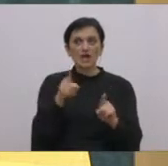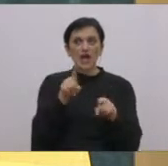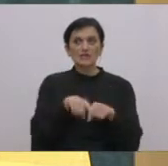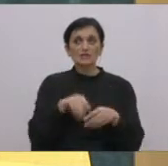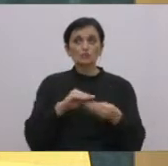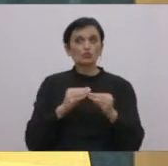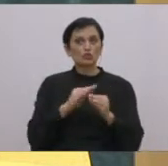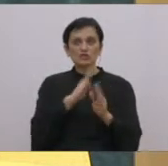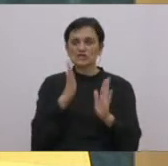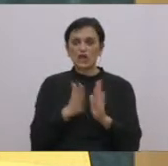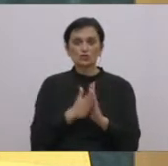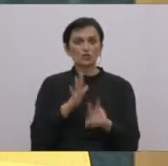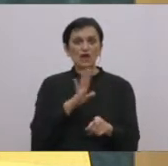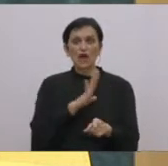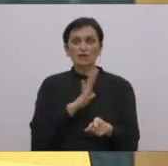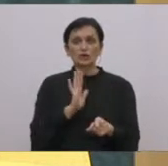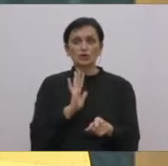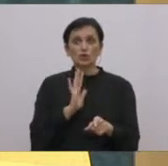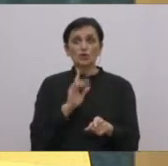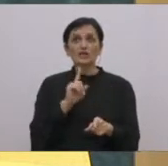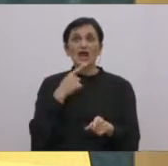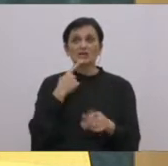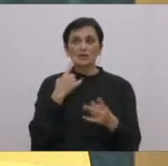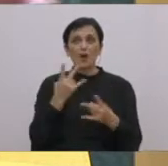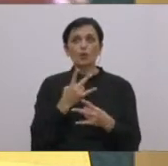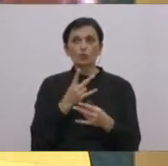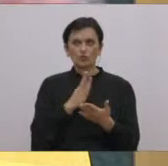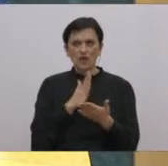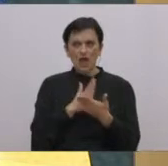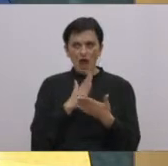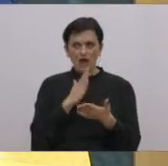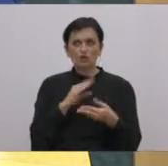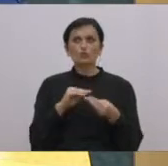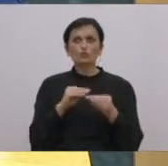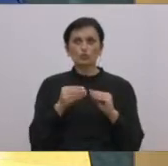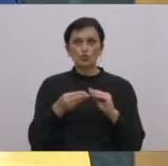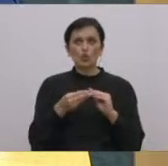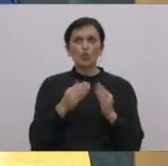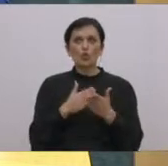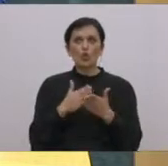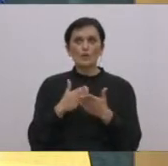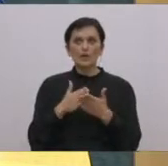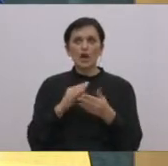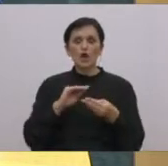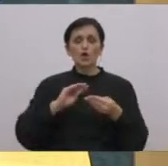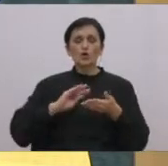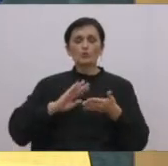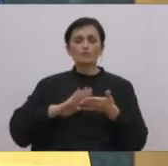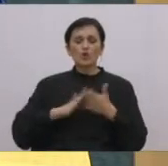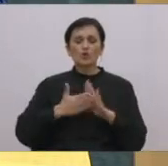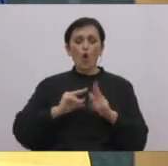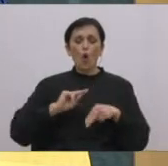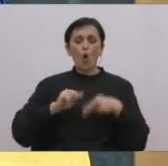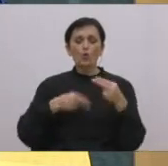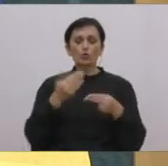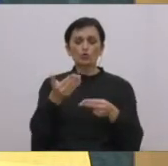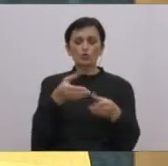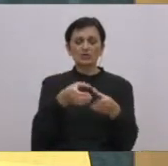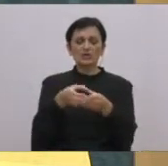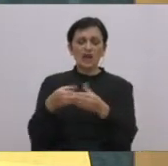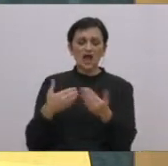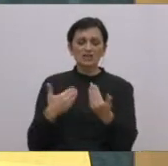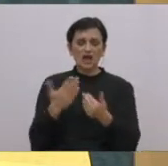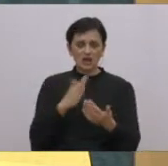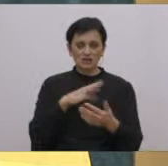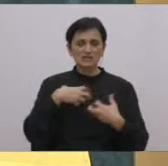გამოწვევები საერთოდ აღარ იყოს. Რა თქმა უნდა, არის გამოწვევები კონტრაქტორებთან მიმართებაში, სამწუხაროდ